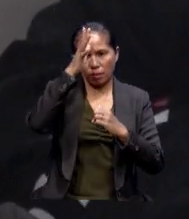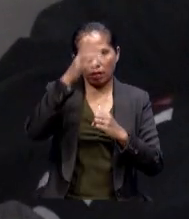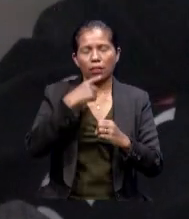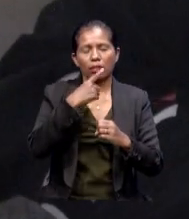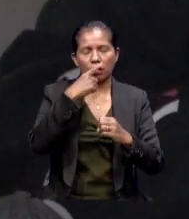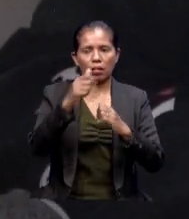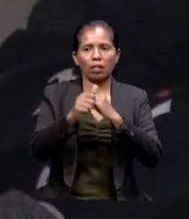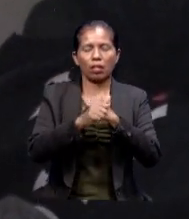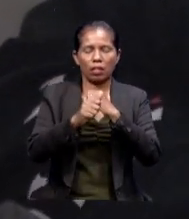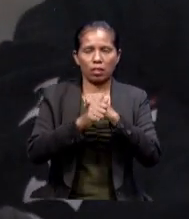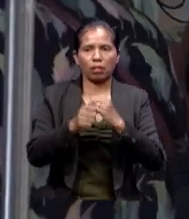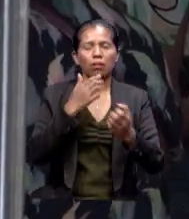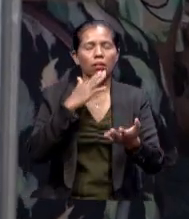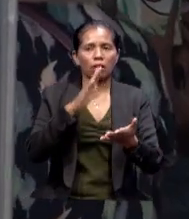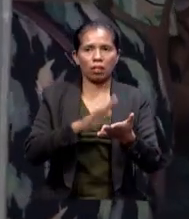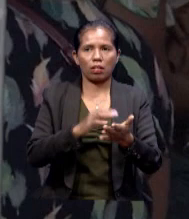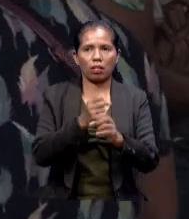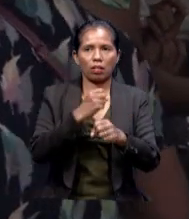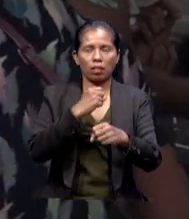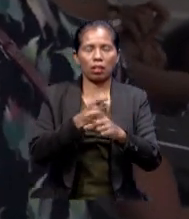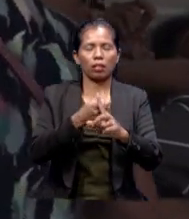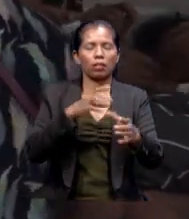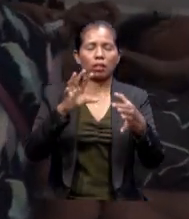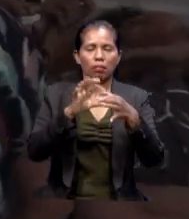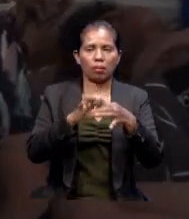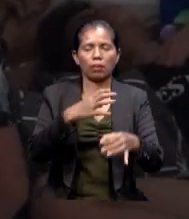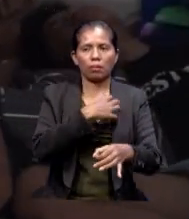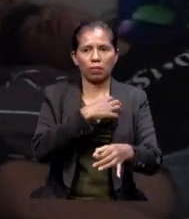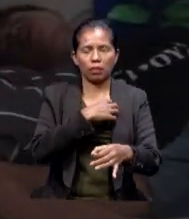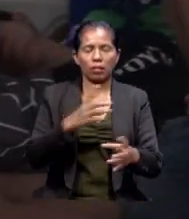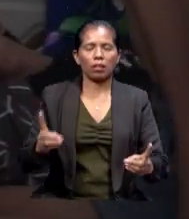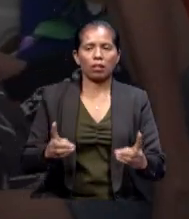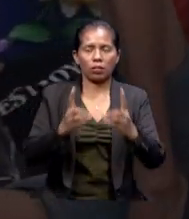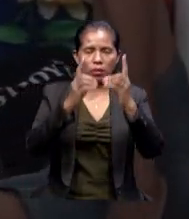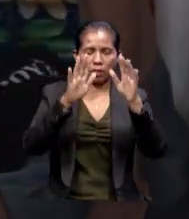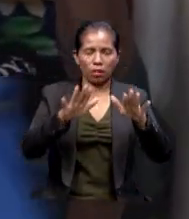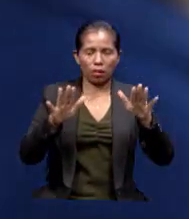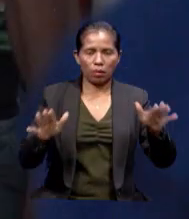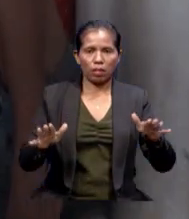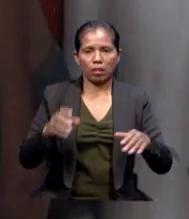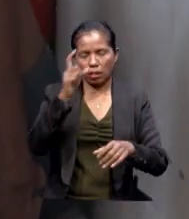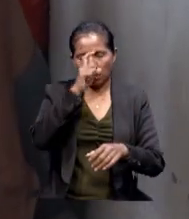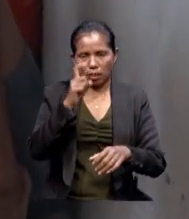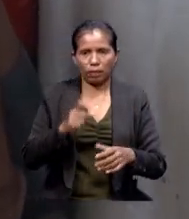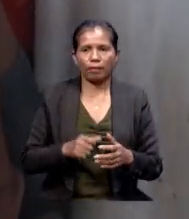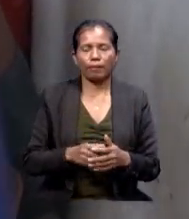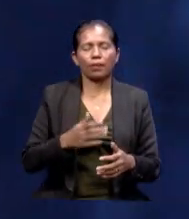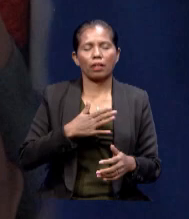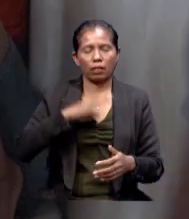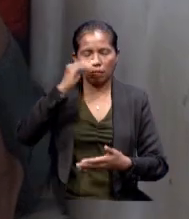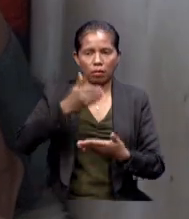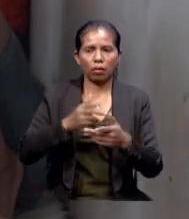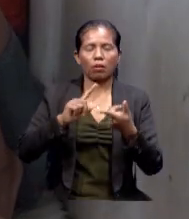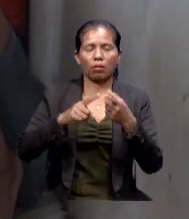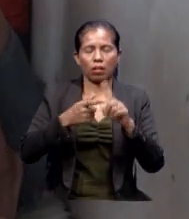ho asang brutalismo na be desconfia halo husi membro PNTL hasoru labarik minoridadi. Kami oane ho nia kolega nain